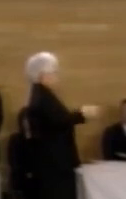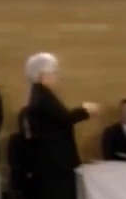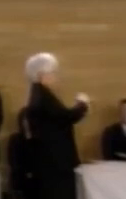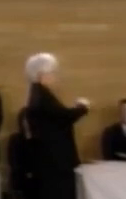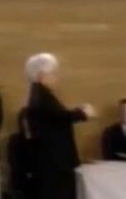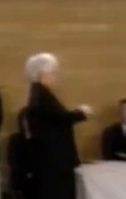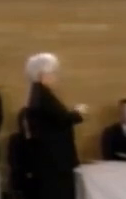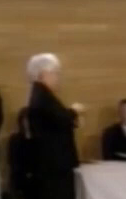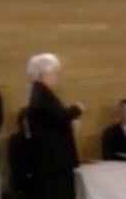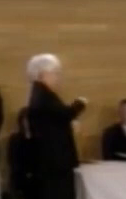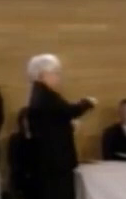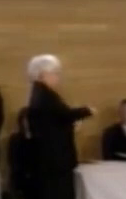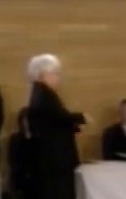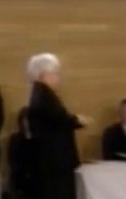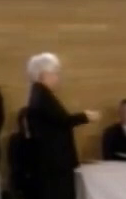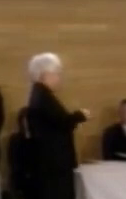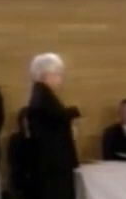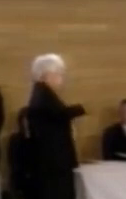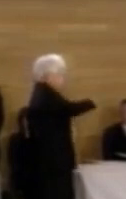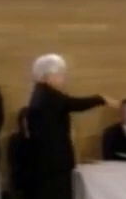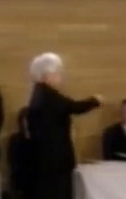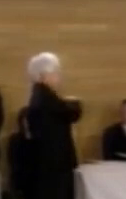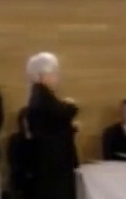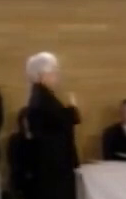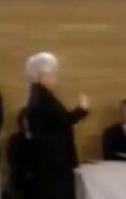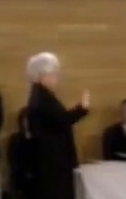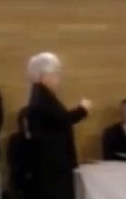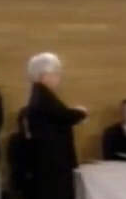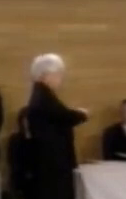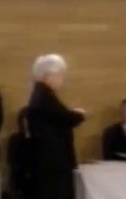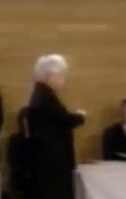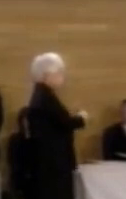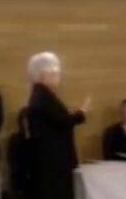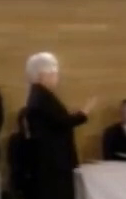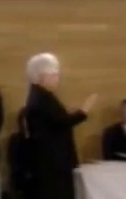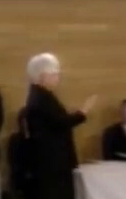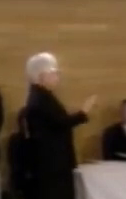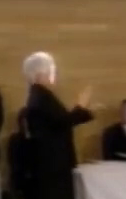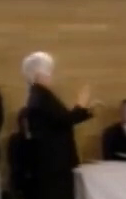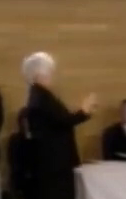くために必要な力を日々学習しています。